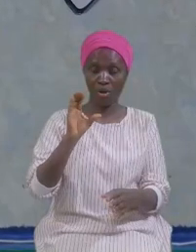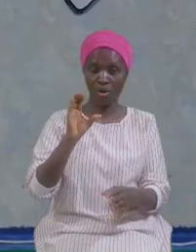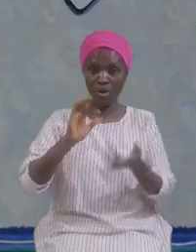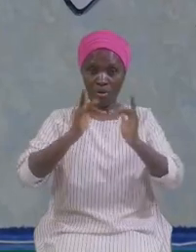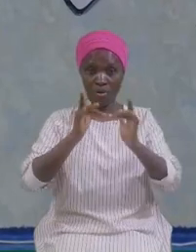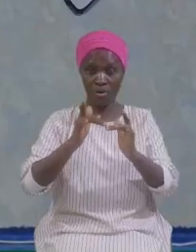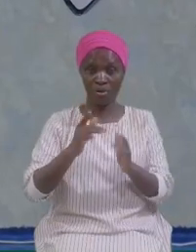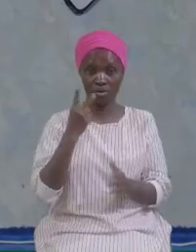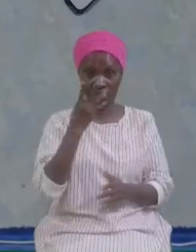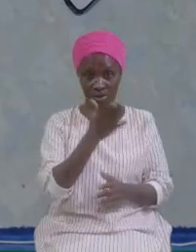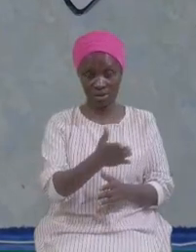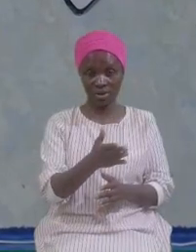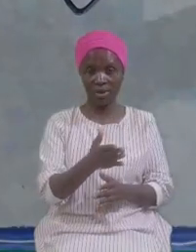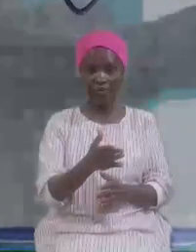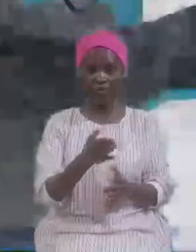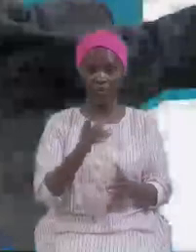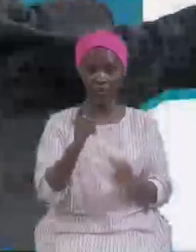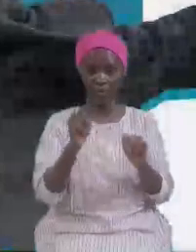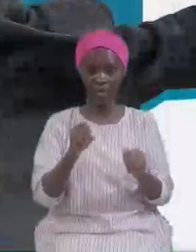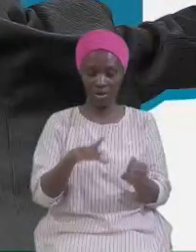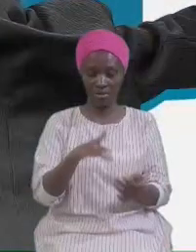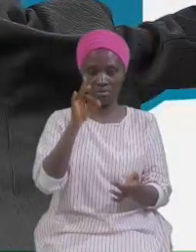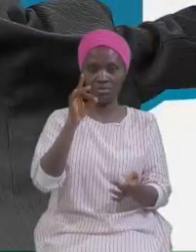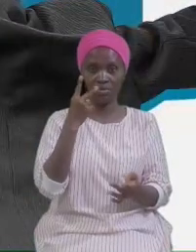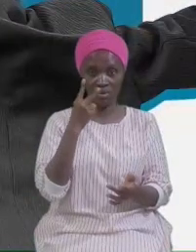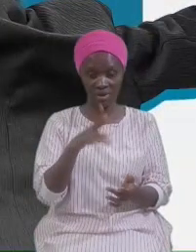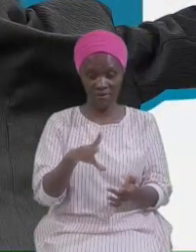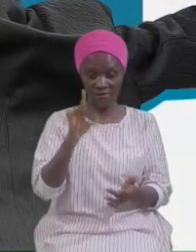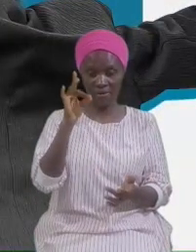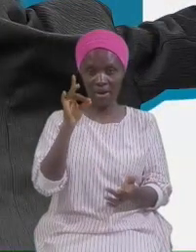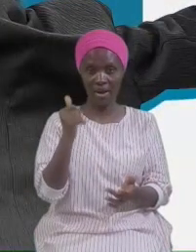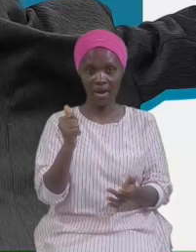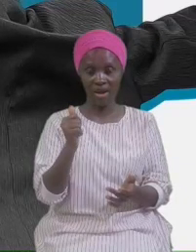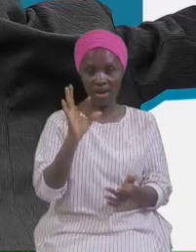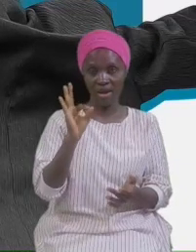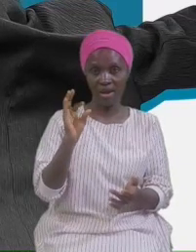Cliquez dessus simplement et un formulaire en ligne va s'afficher.